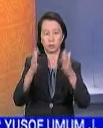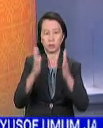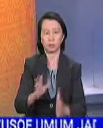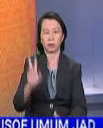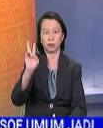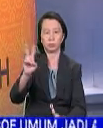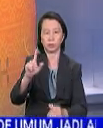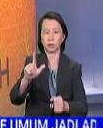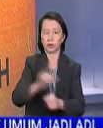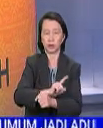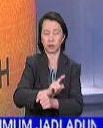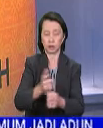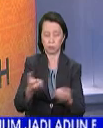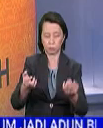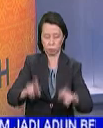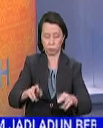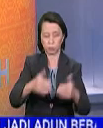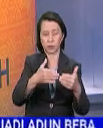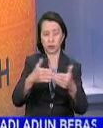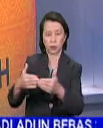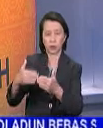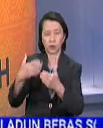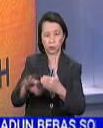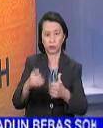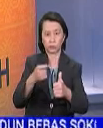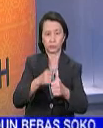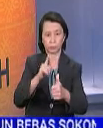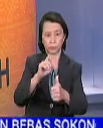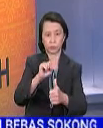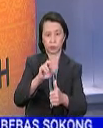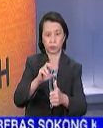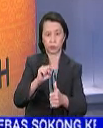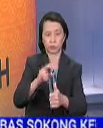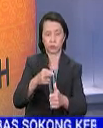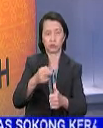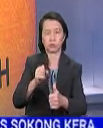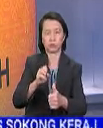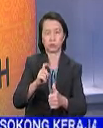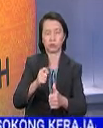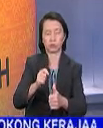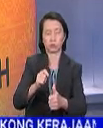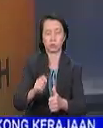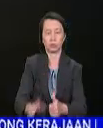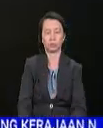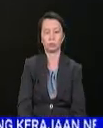kedua yang melengkapkan kontrak lanjutan selepas Shen Lori.